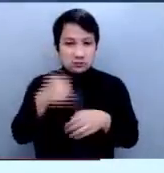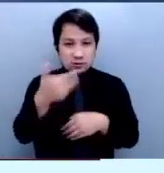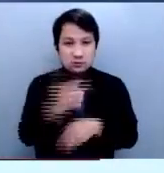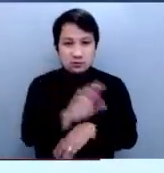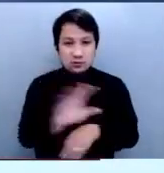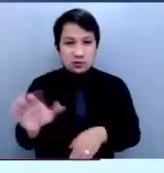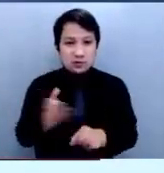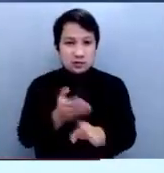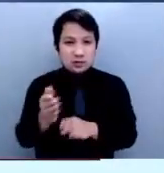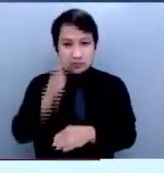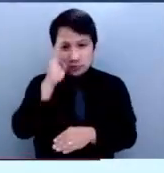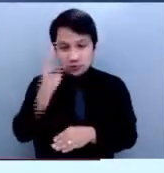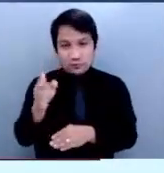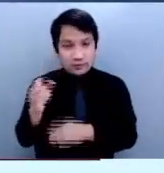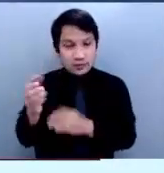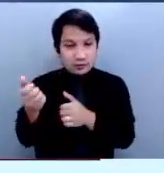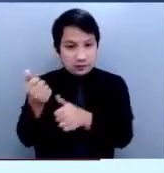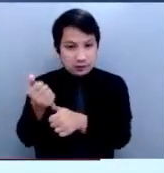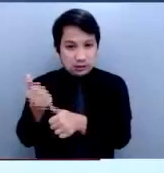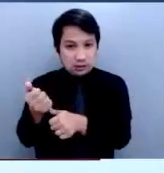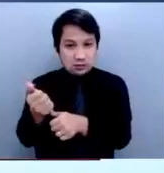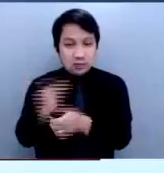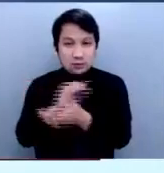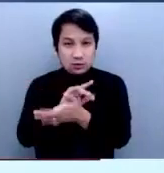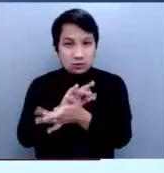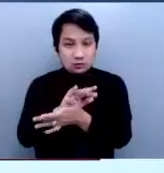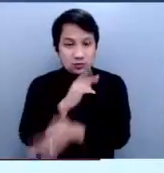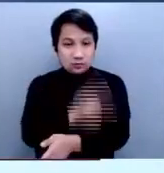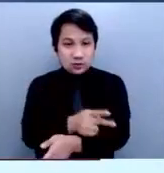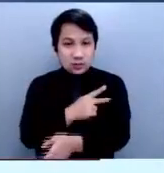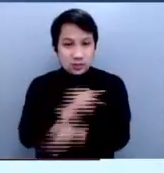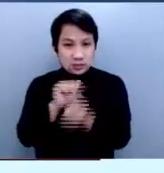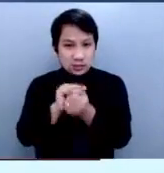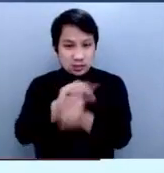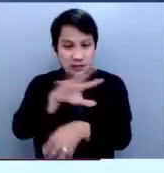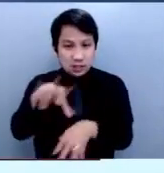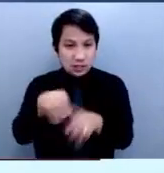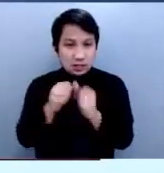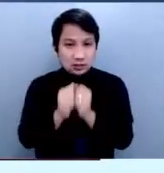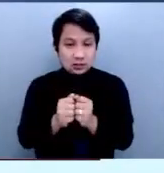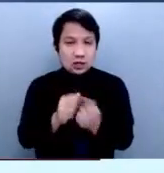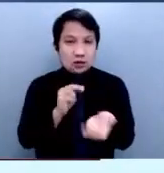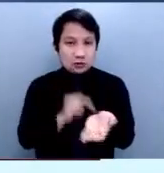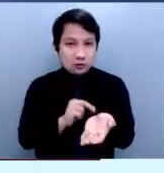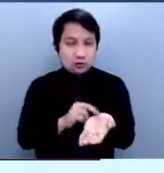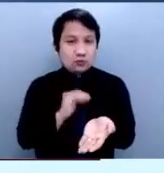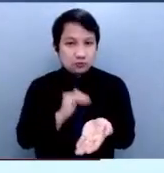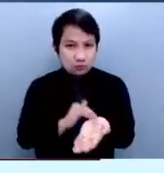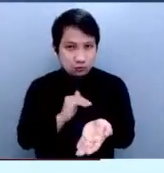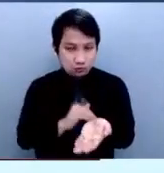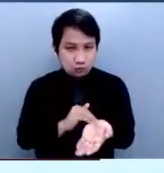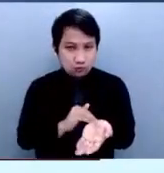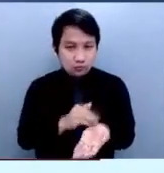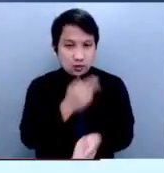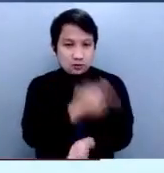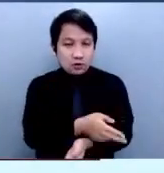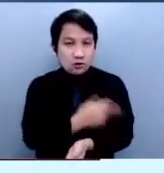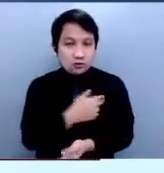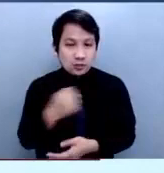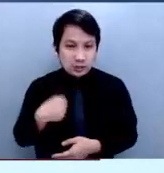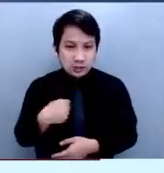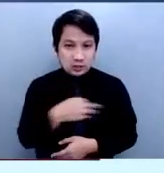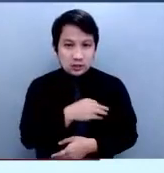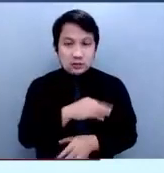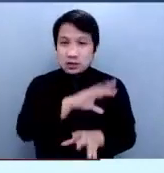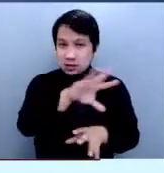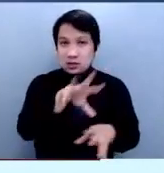direktang nag-aasikaso sa mga COVID patient. Kasama na po dyan, nurse, doktor at iba pang hospital staff na involved